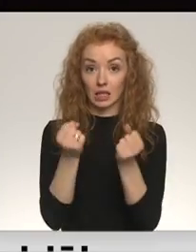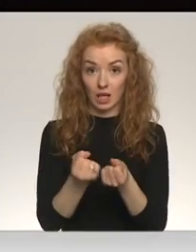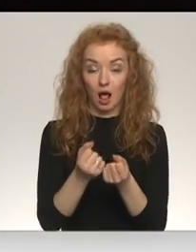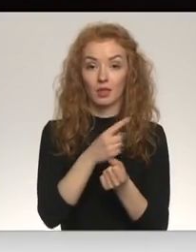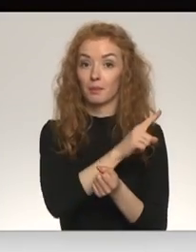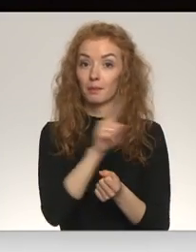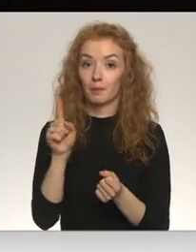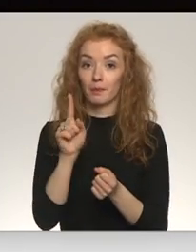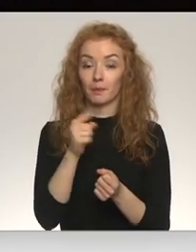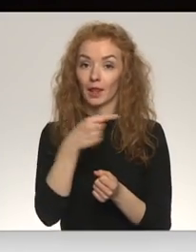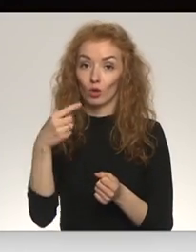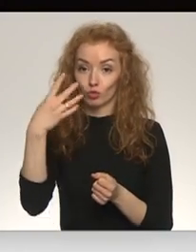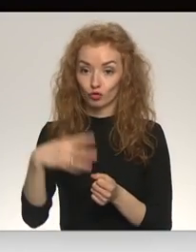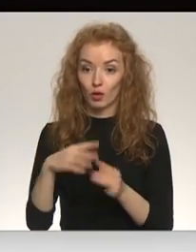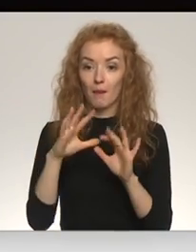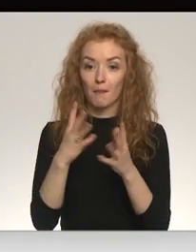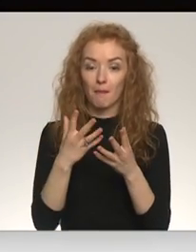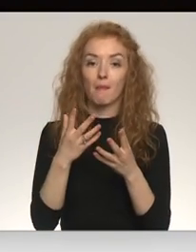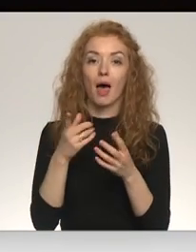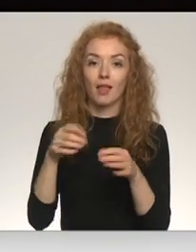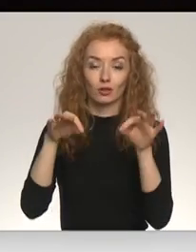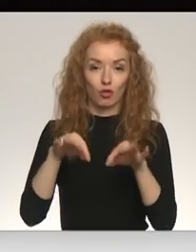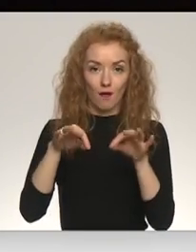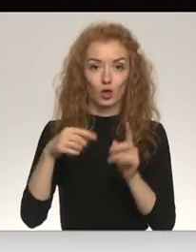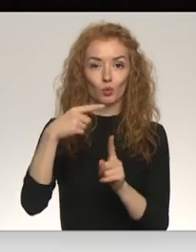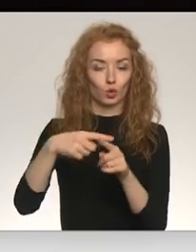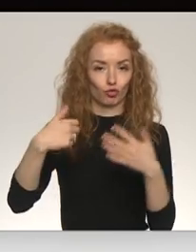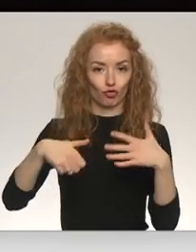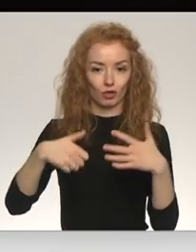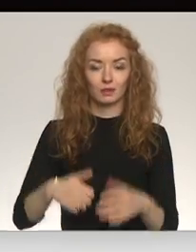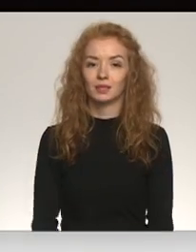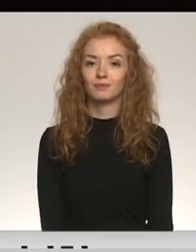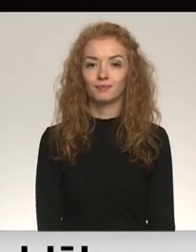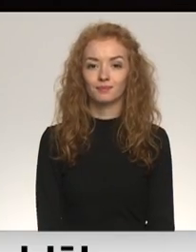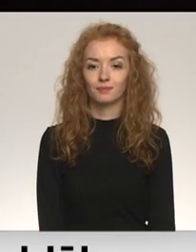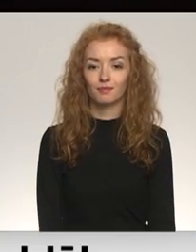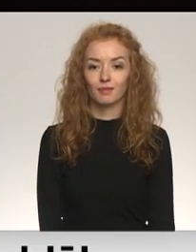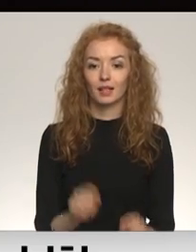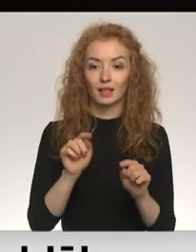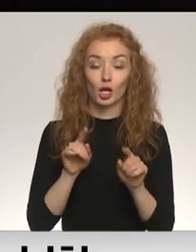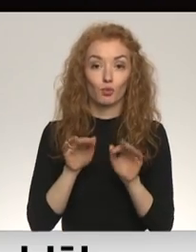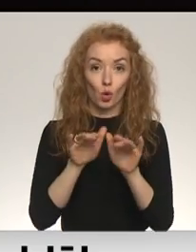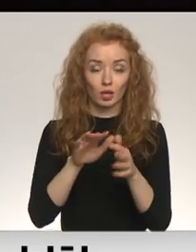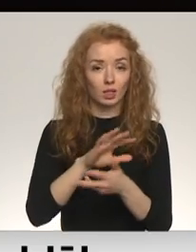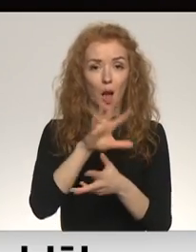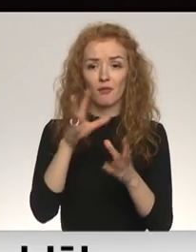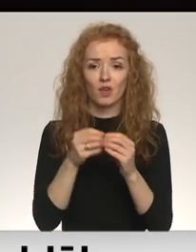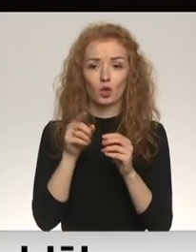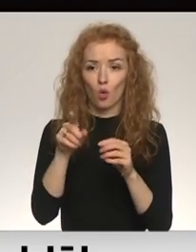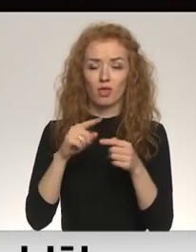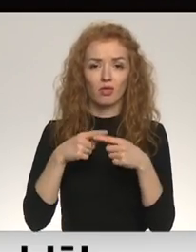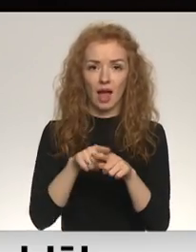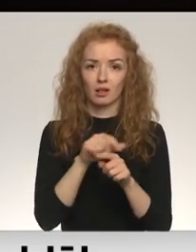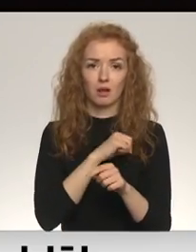mīnus 40, bet izkaltēts līdz plus 60. Tas process viss apvienots, to iekārt pati